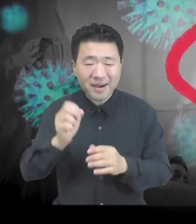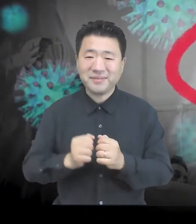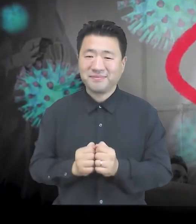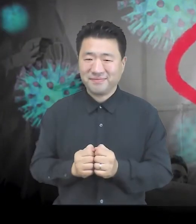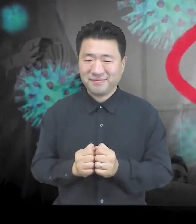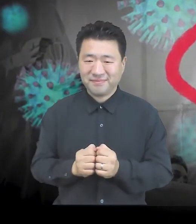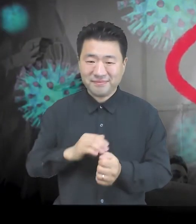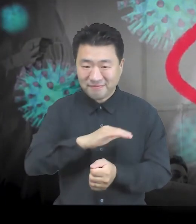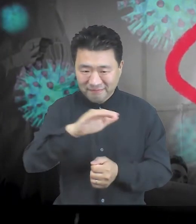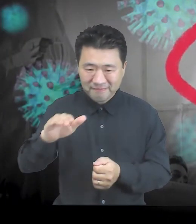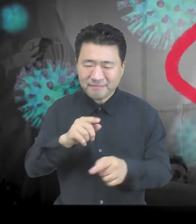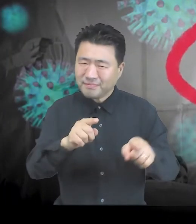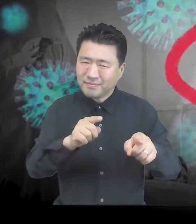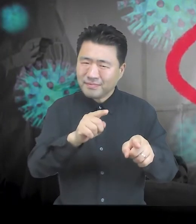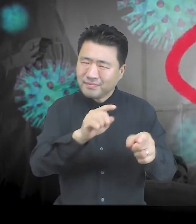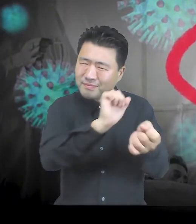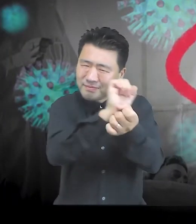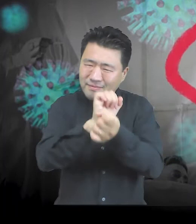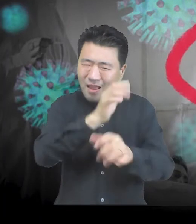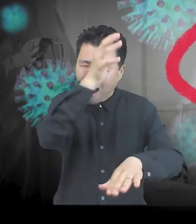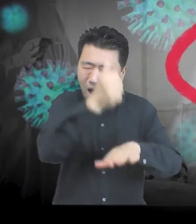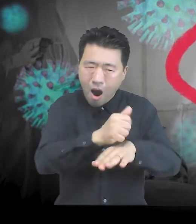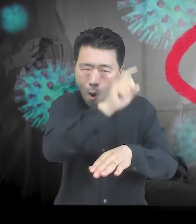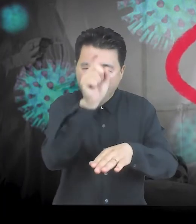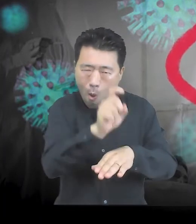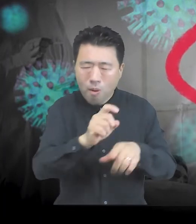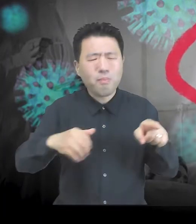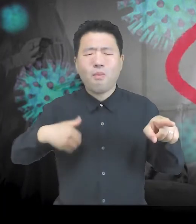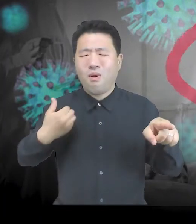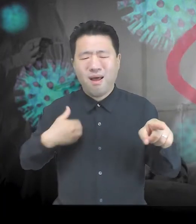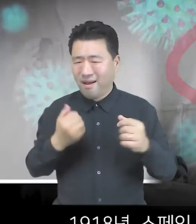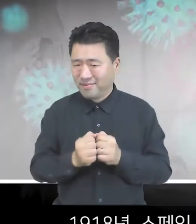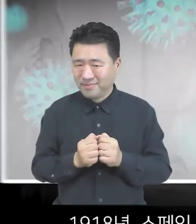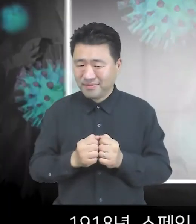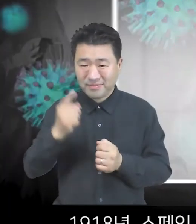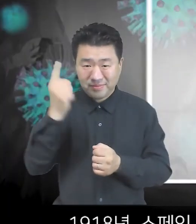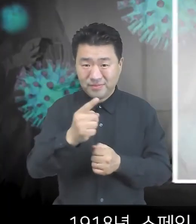될까요? 우린 이 감염병의 결말을 알 수 없습니다.